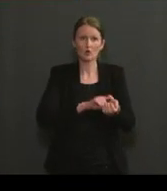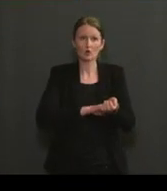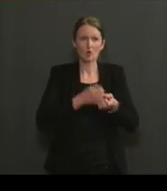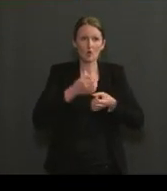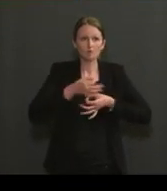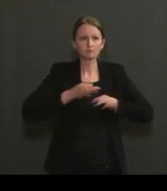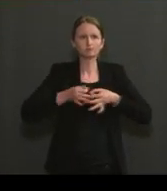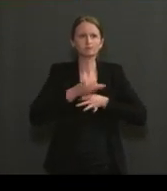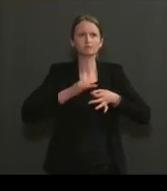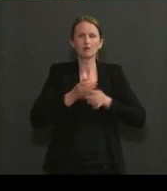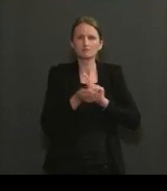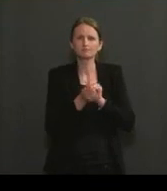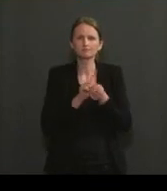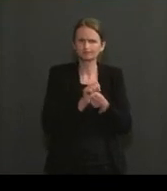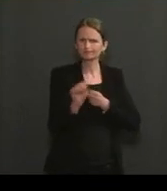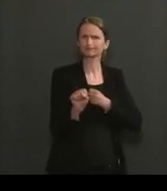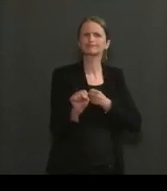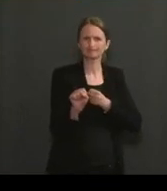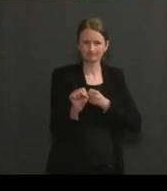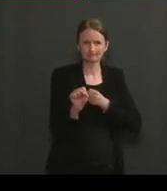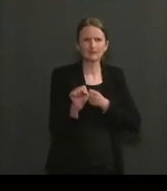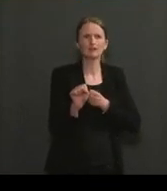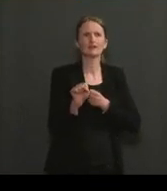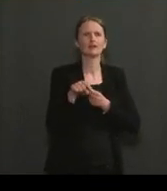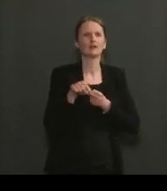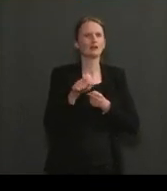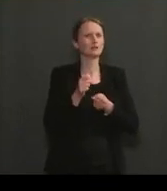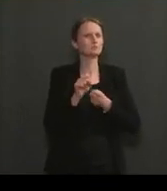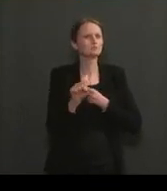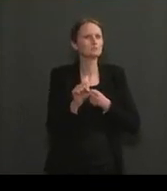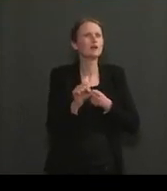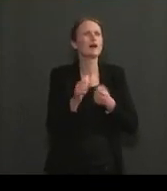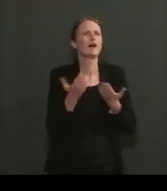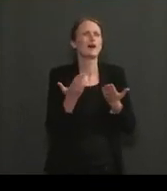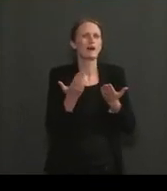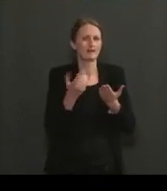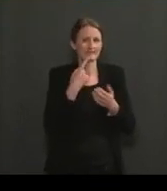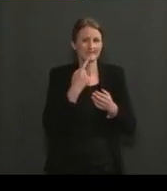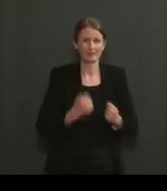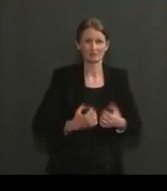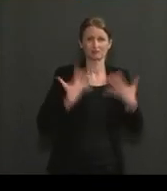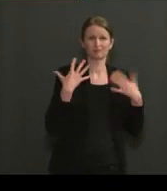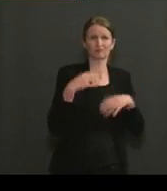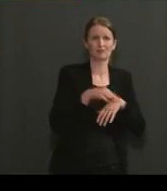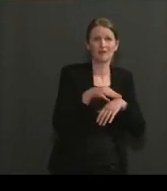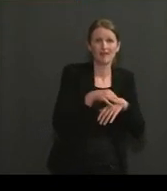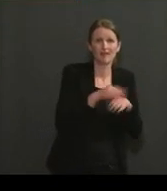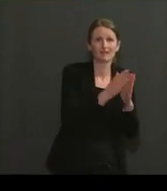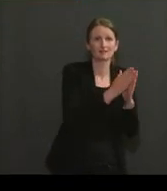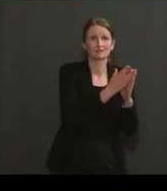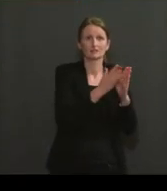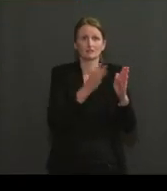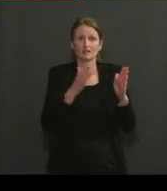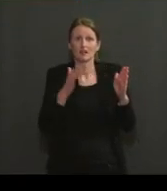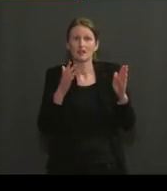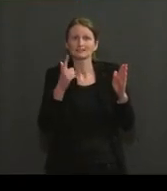un jour, c'est 7 à 14 jours au plus tôt, et éventuellement des mois avant, vous avez été en contact avec le